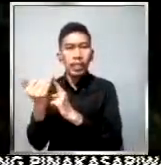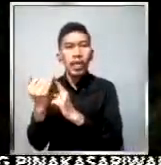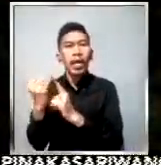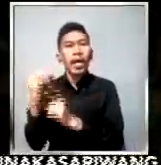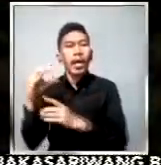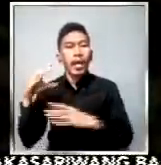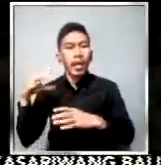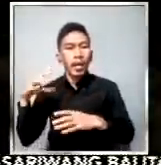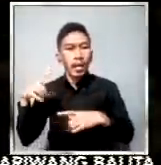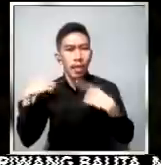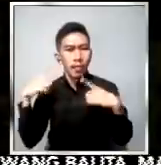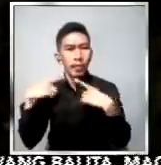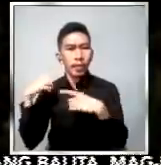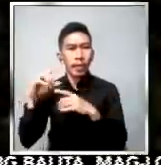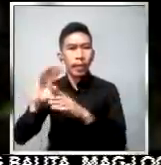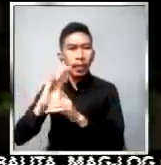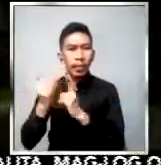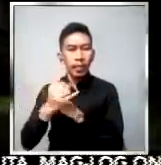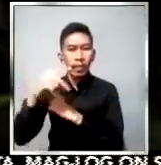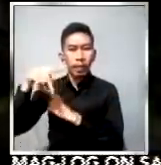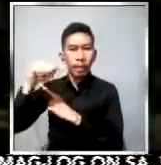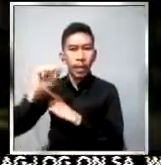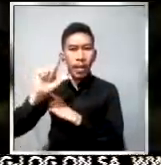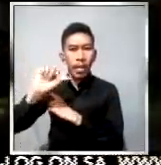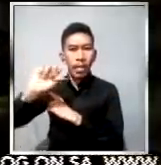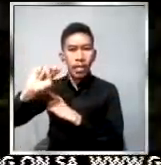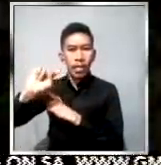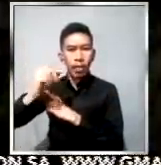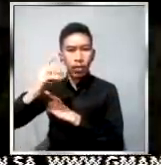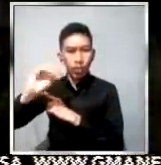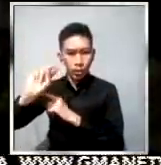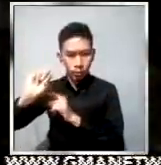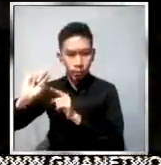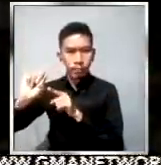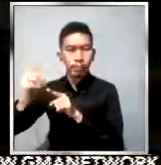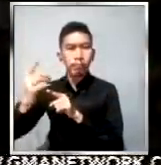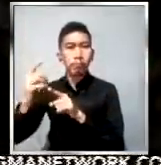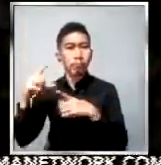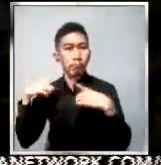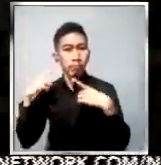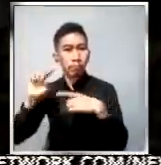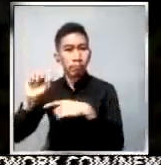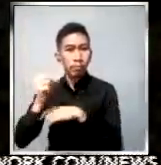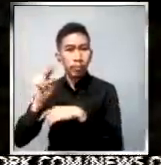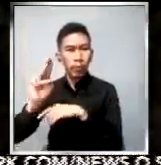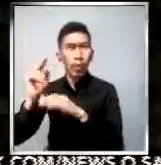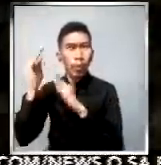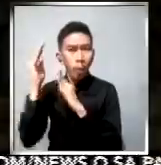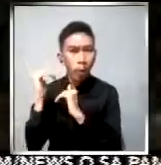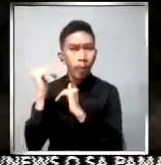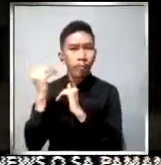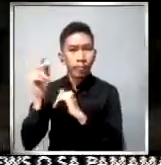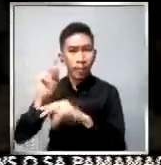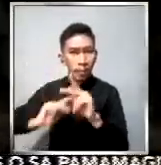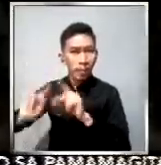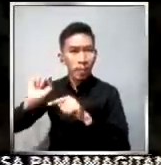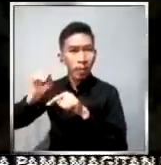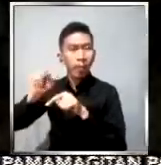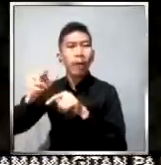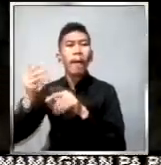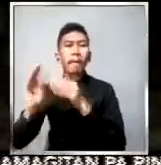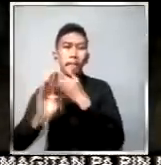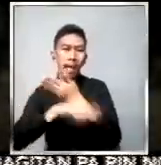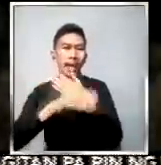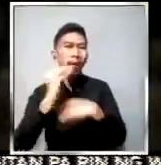Palingon. Umaasa naman ang lokal na pamahalaan, Mike, na sa araw din ito ay makakauwi na sa kanikanilang tahanan ang mga nagsilikas na